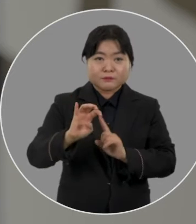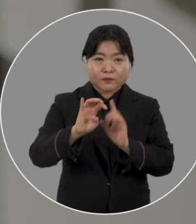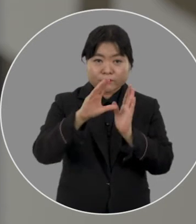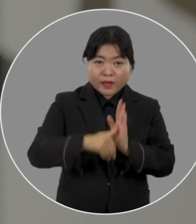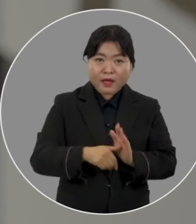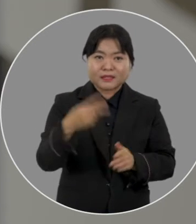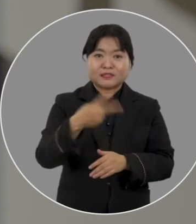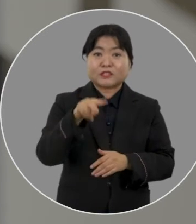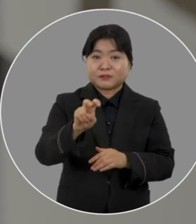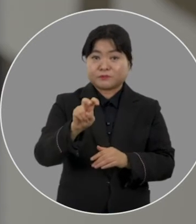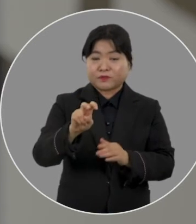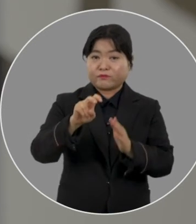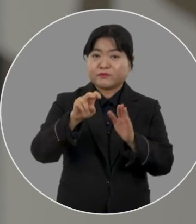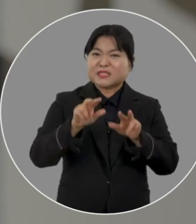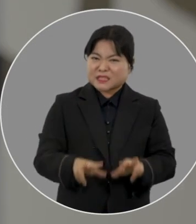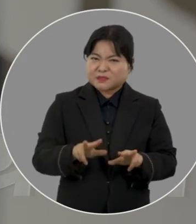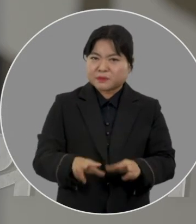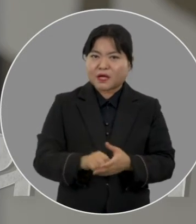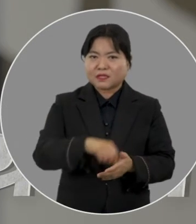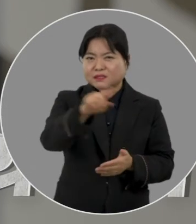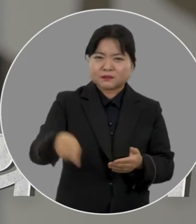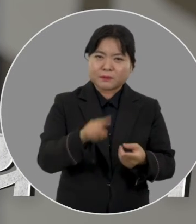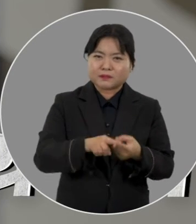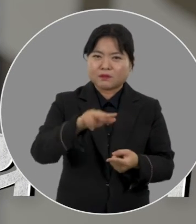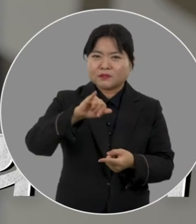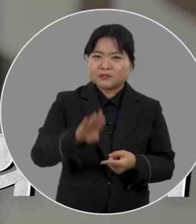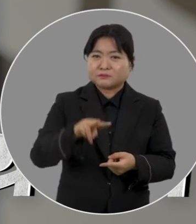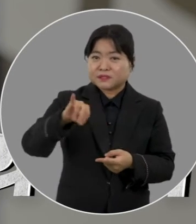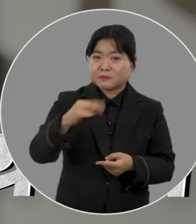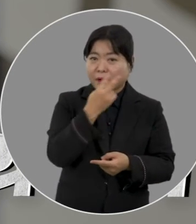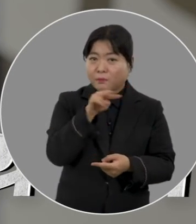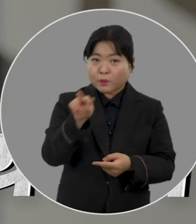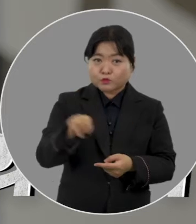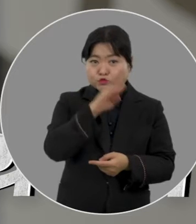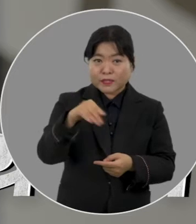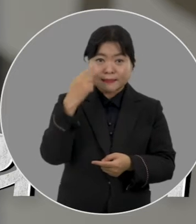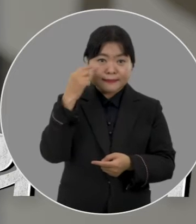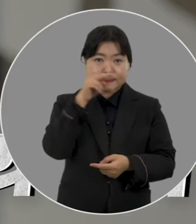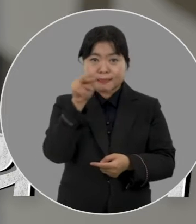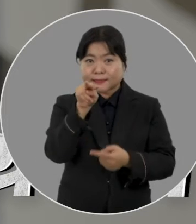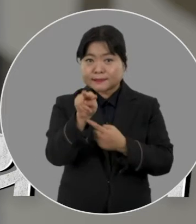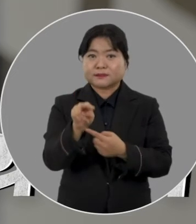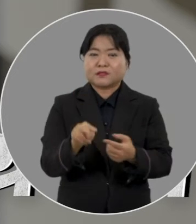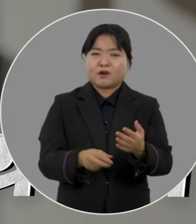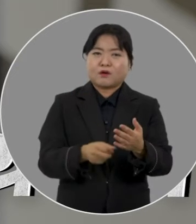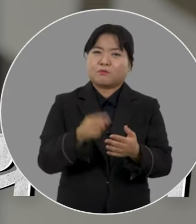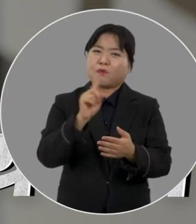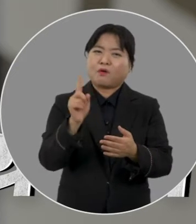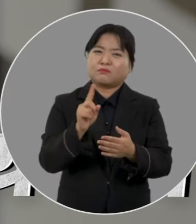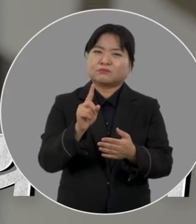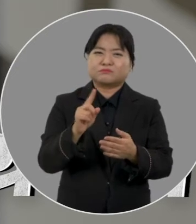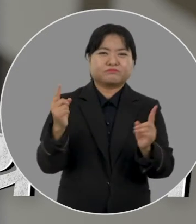40년대나 2020년 지금이나 이 점에서 집시를 바라보는 우리의 시각은 결정적으로 바뀐